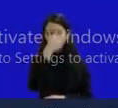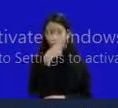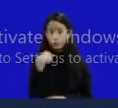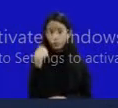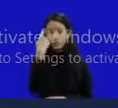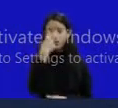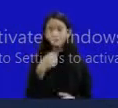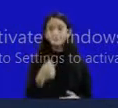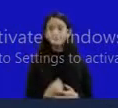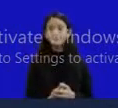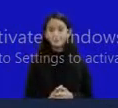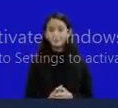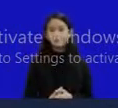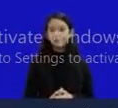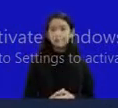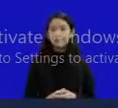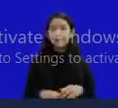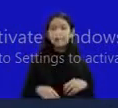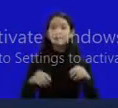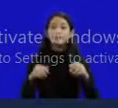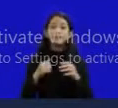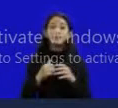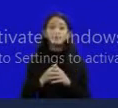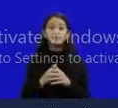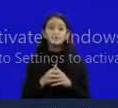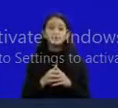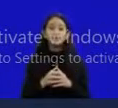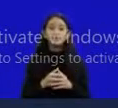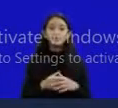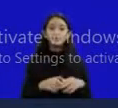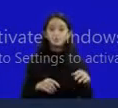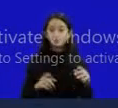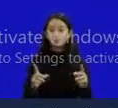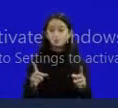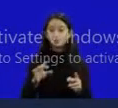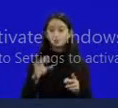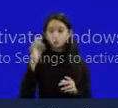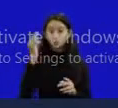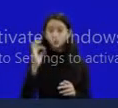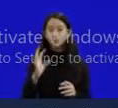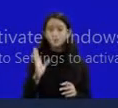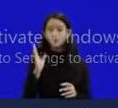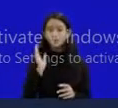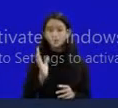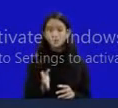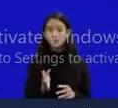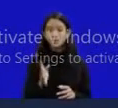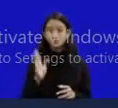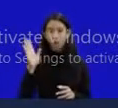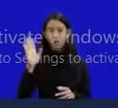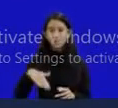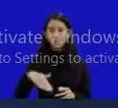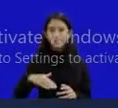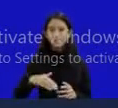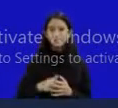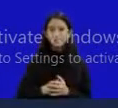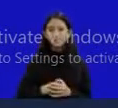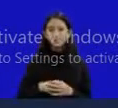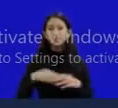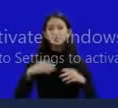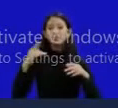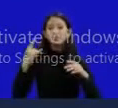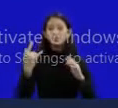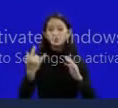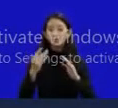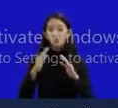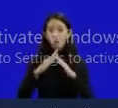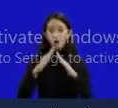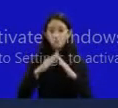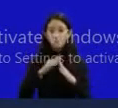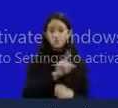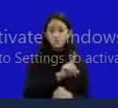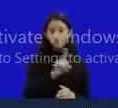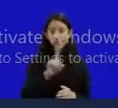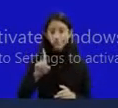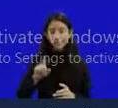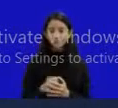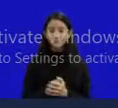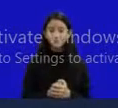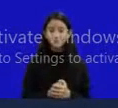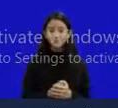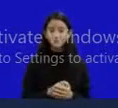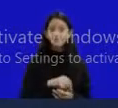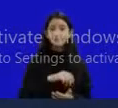a87 masih melakukan belajar dari rumah capai ini menunjukkan bahwa berdasarkan zona-zona